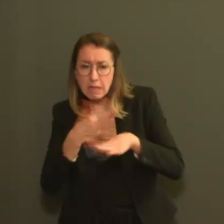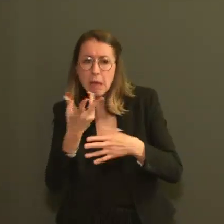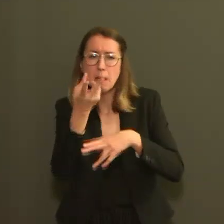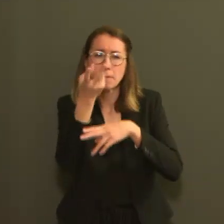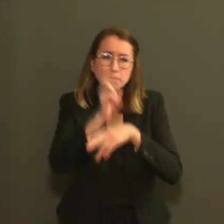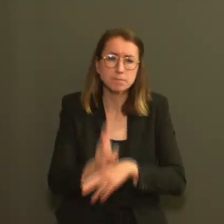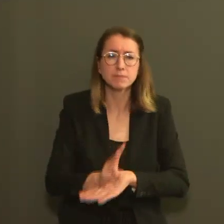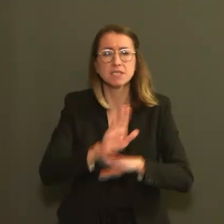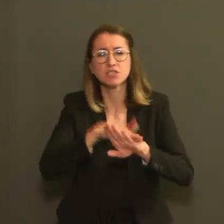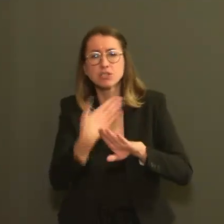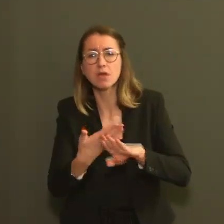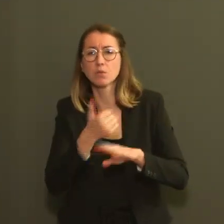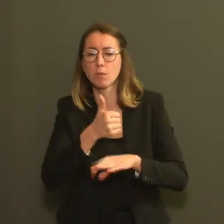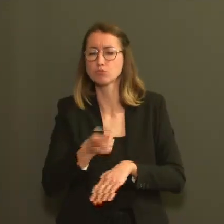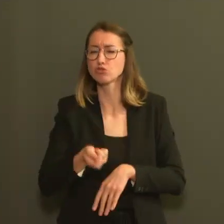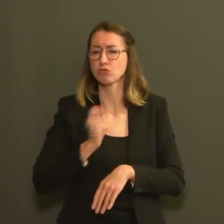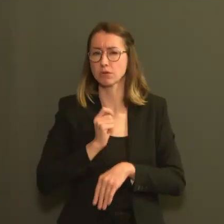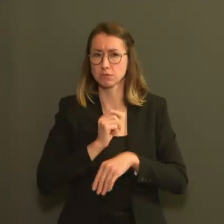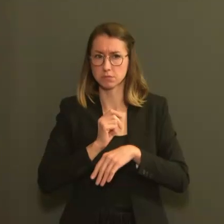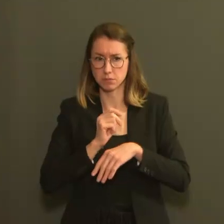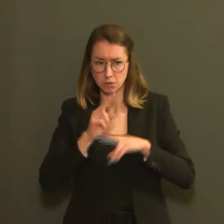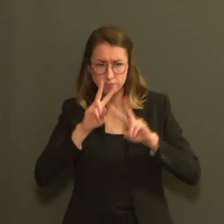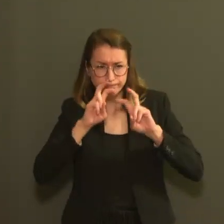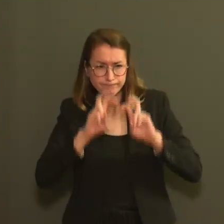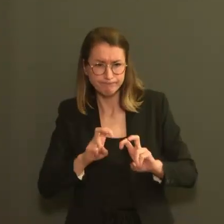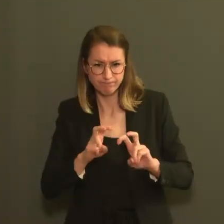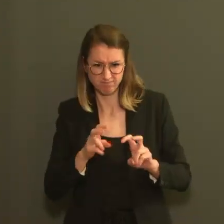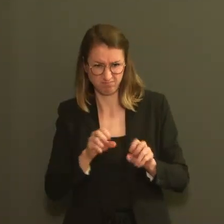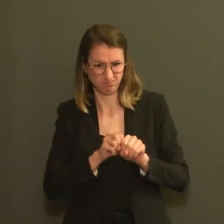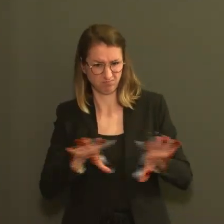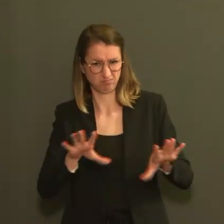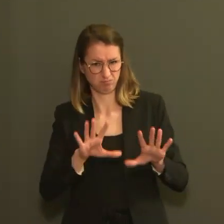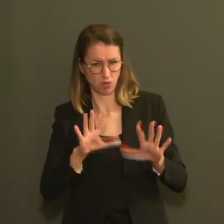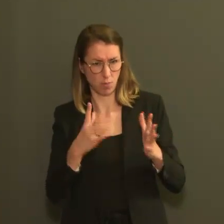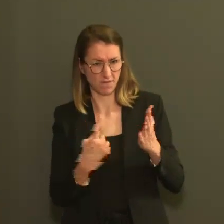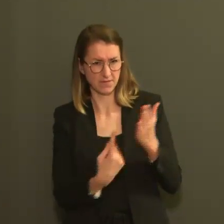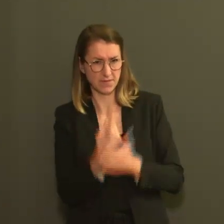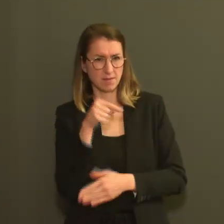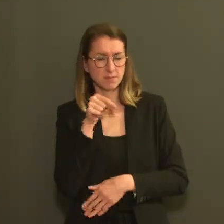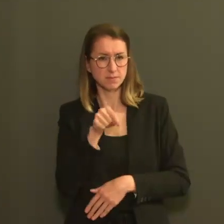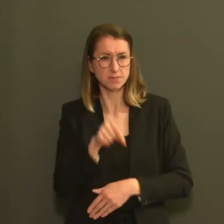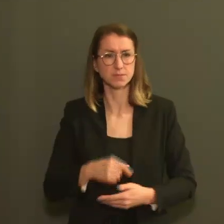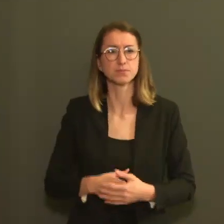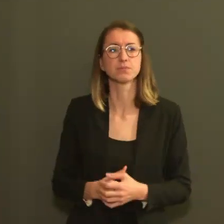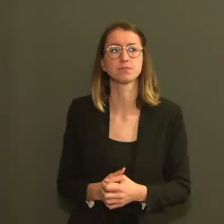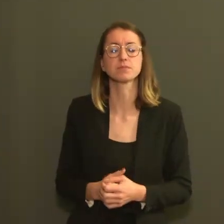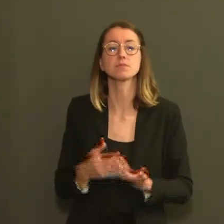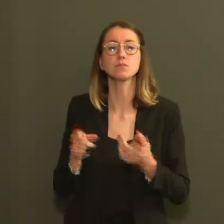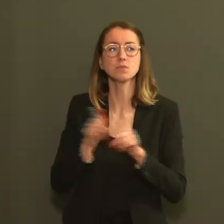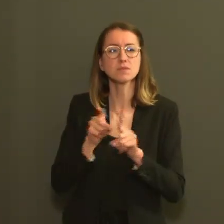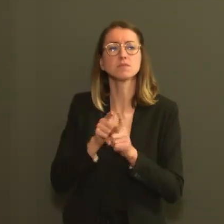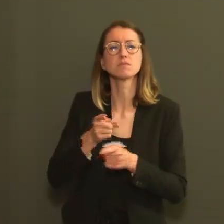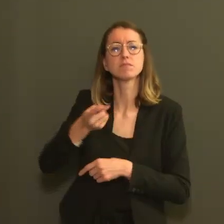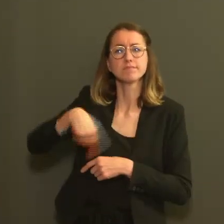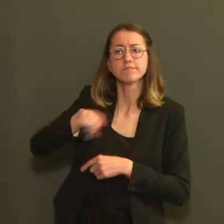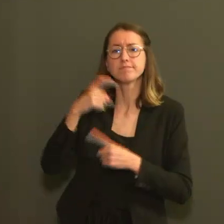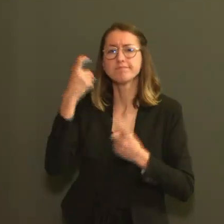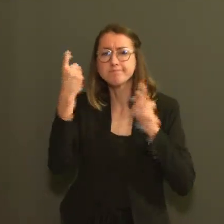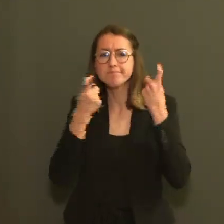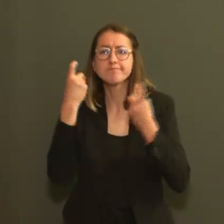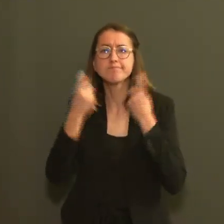Une question se pose aussi par rapport à la confidentialité et au GDPR, qui effectivement, et de juste droit au